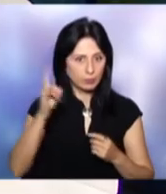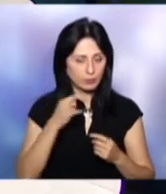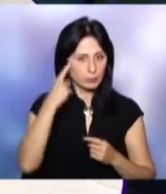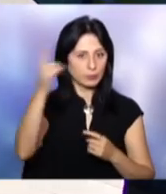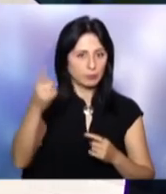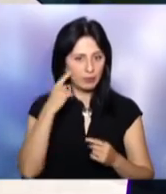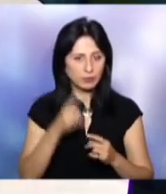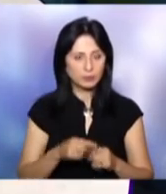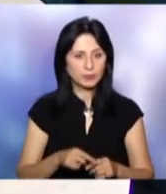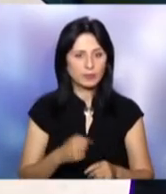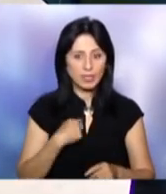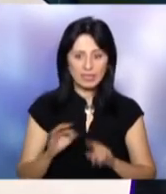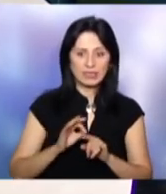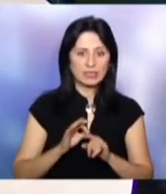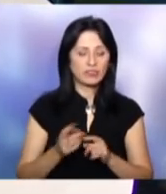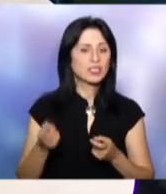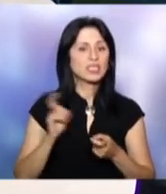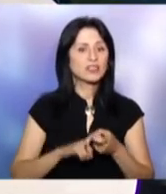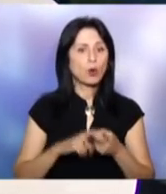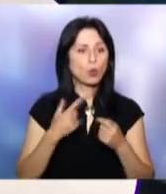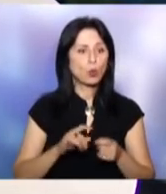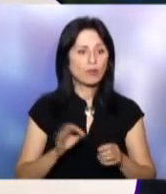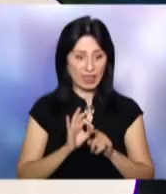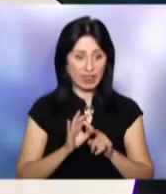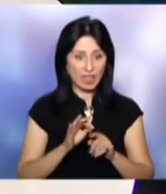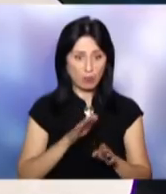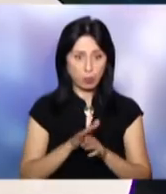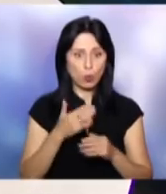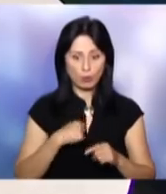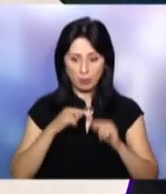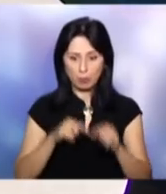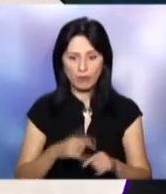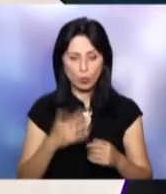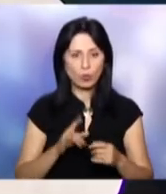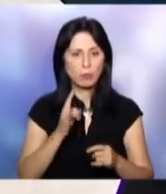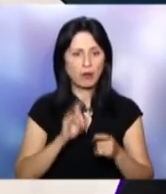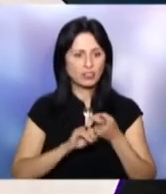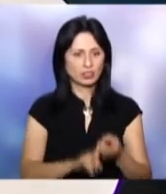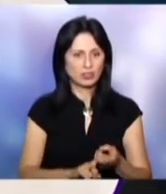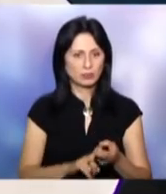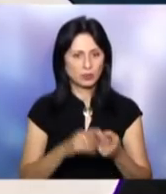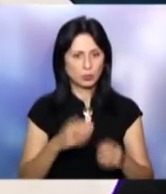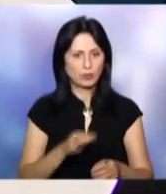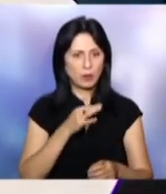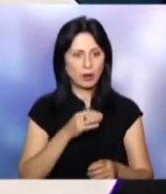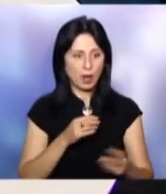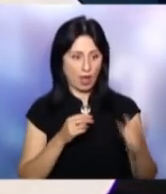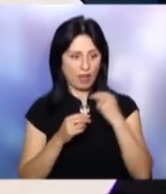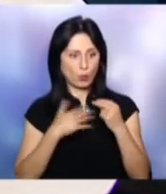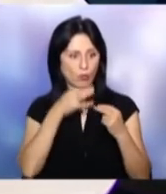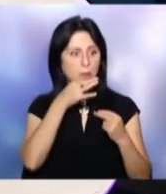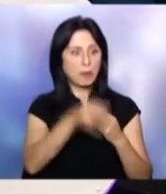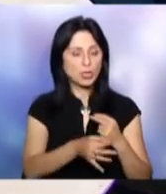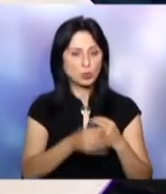ჩემი გაღიზიანება გადმოდის ბავშვებზეც. ანუ რაღაც მომენტში მე გაღიზიანებულად პასუხობ, მე კი